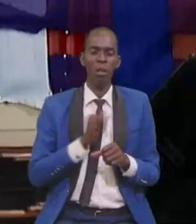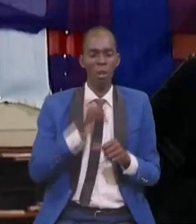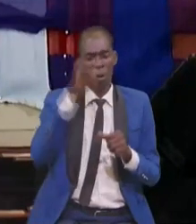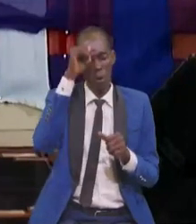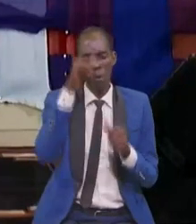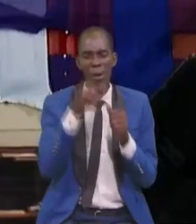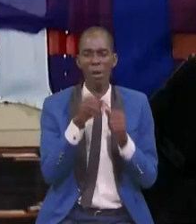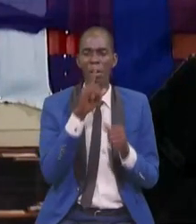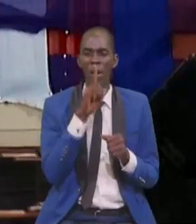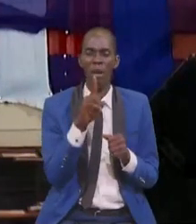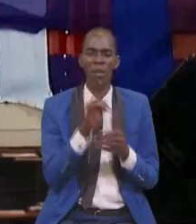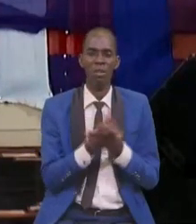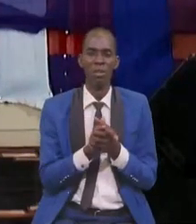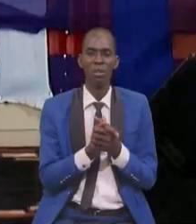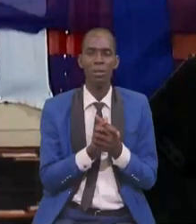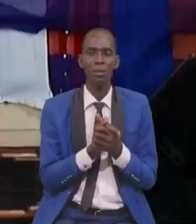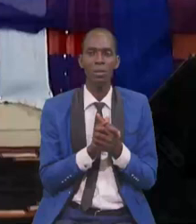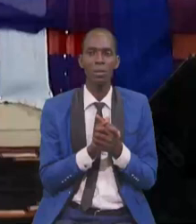l'assurance.